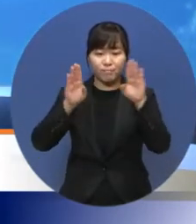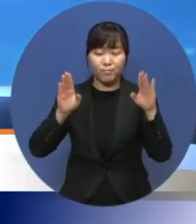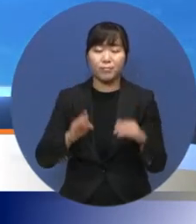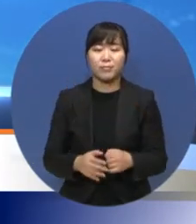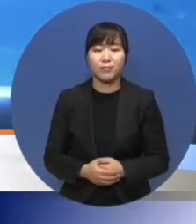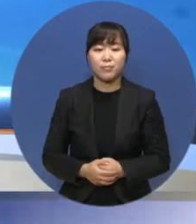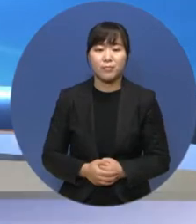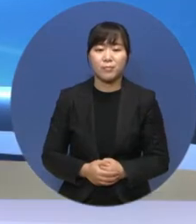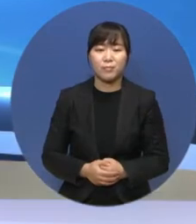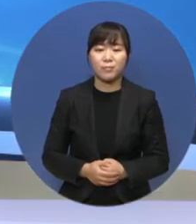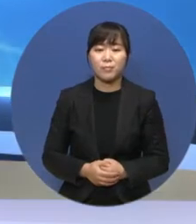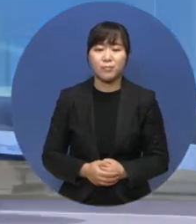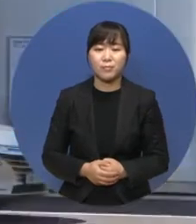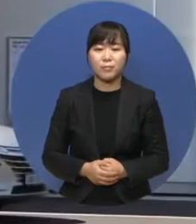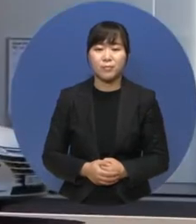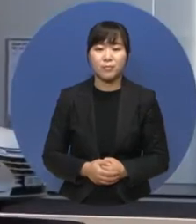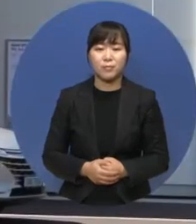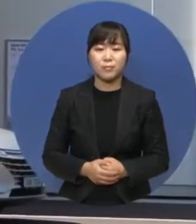이영춘 기자입니다.